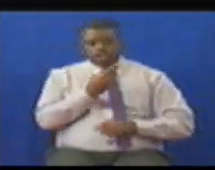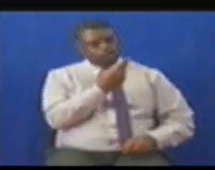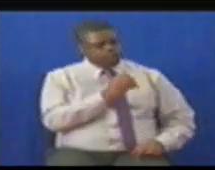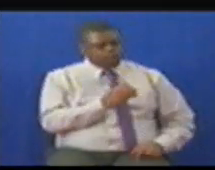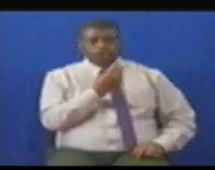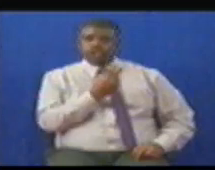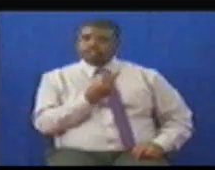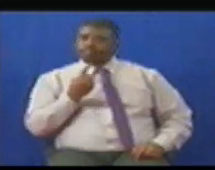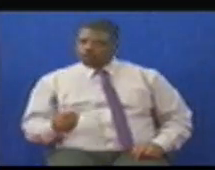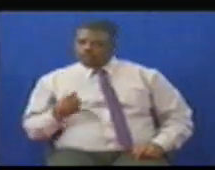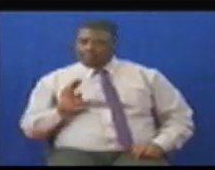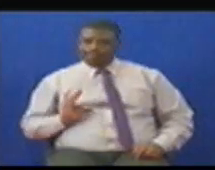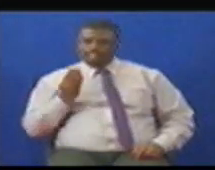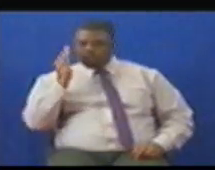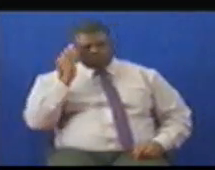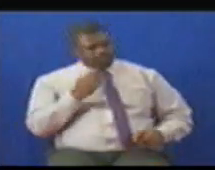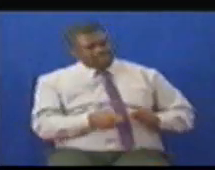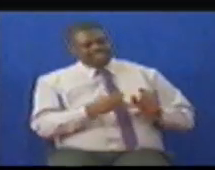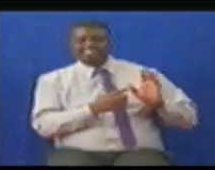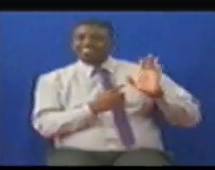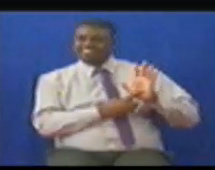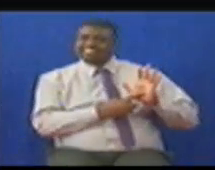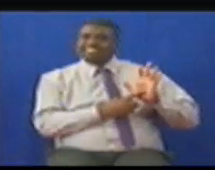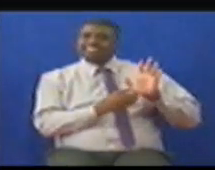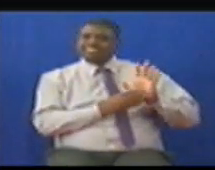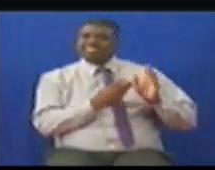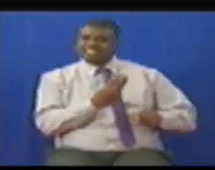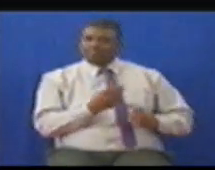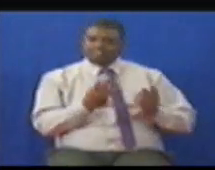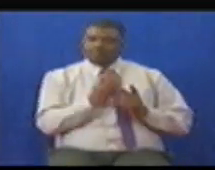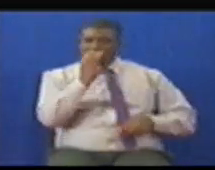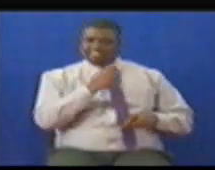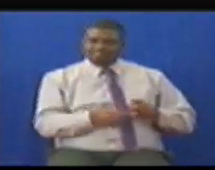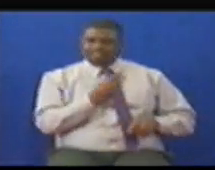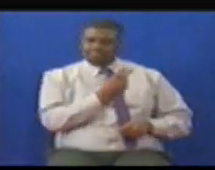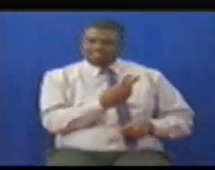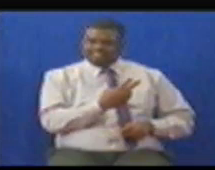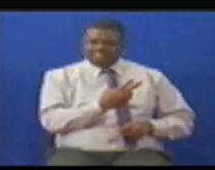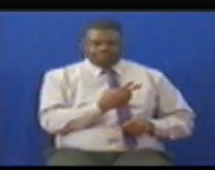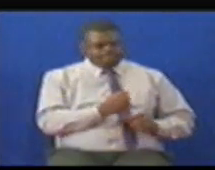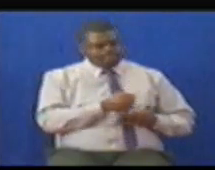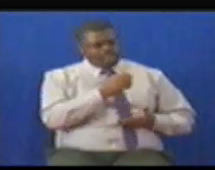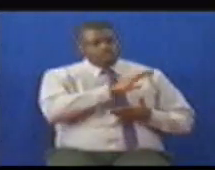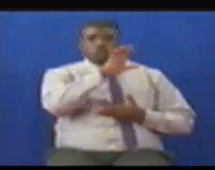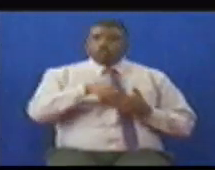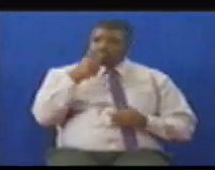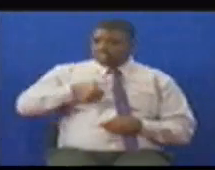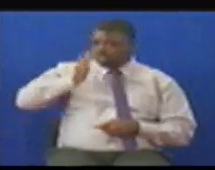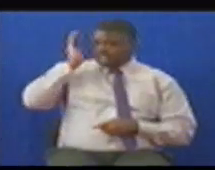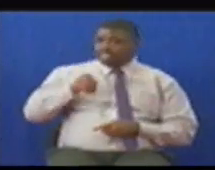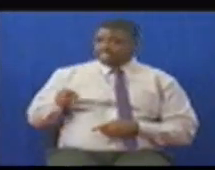ni shilingi bilioni 175.5 ni sawa na 2.01% ya bajeti yote ya serikali ambayo kwa mujibu wa mpango wa